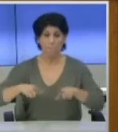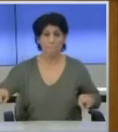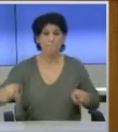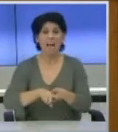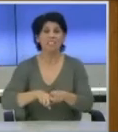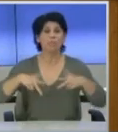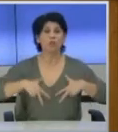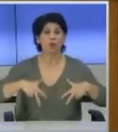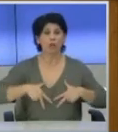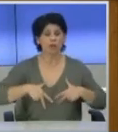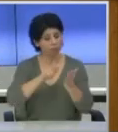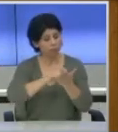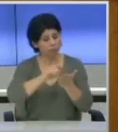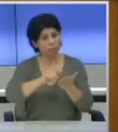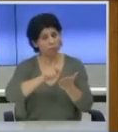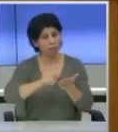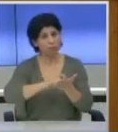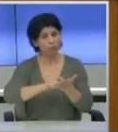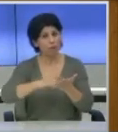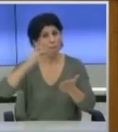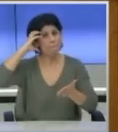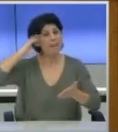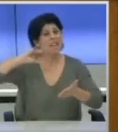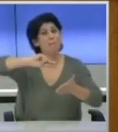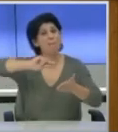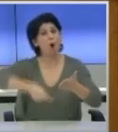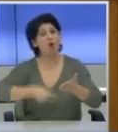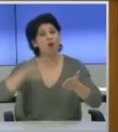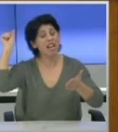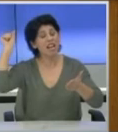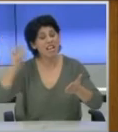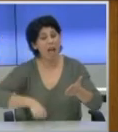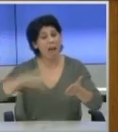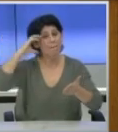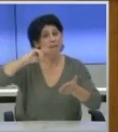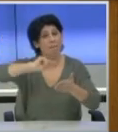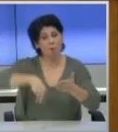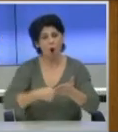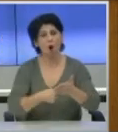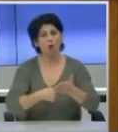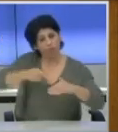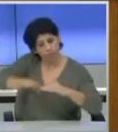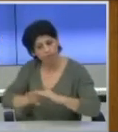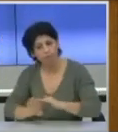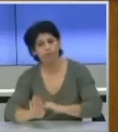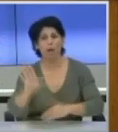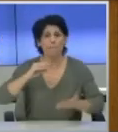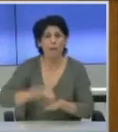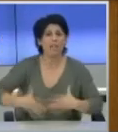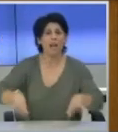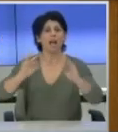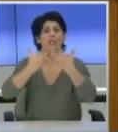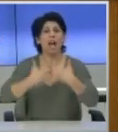μας ένα μνημόνιο. Ναι, μνημόνιο ανάταξης και επανεκκίνησης του ελληνικού